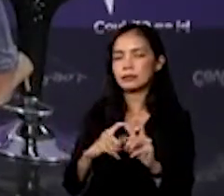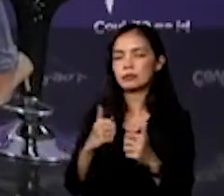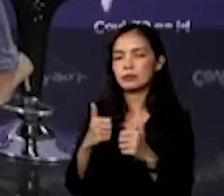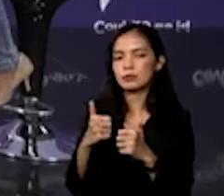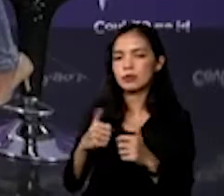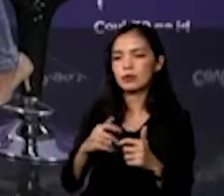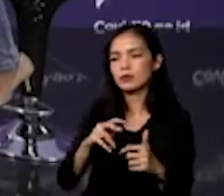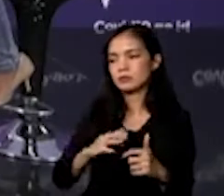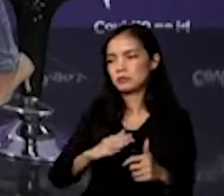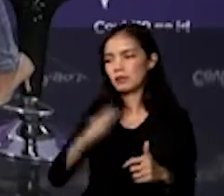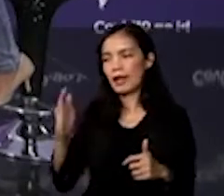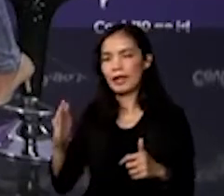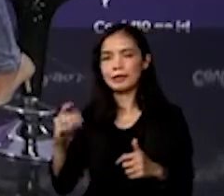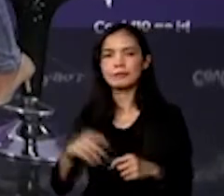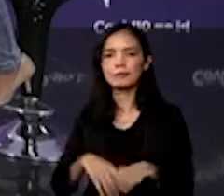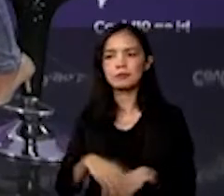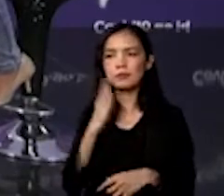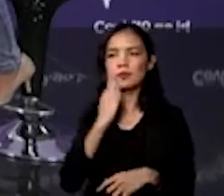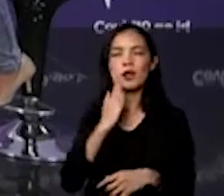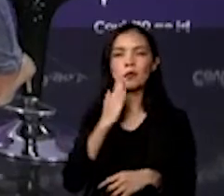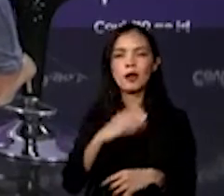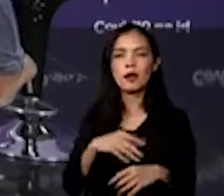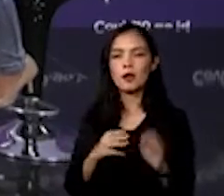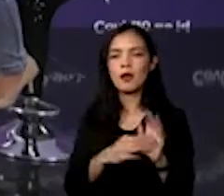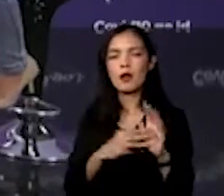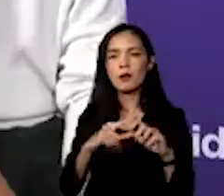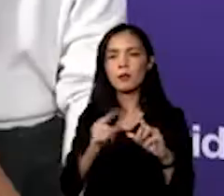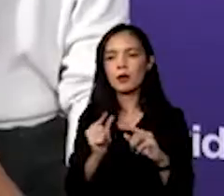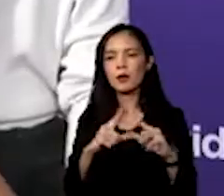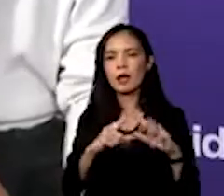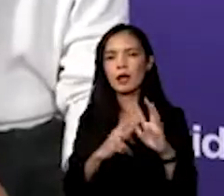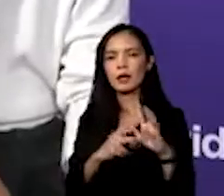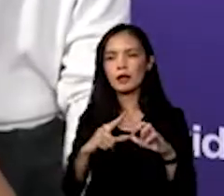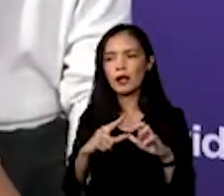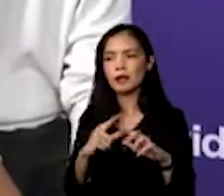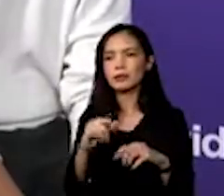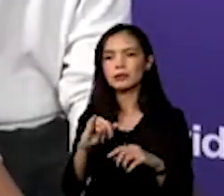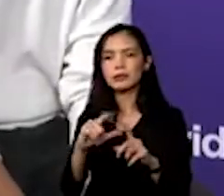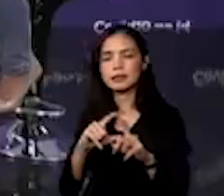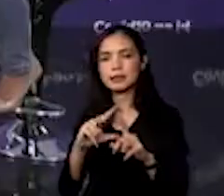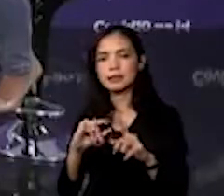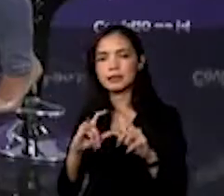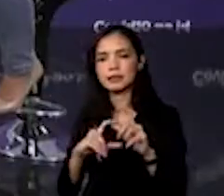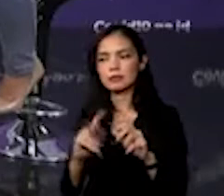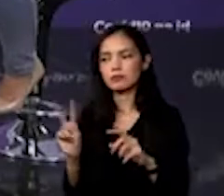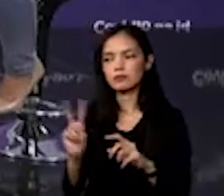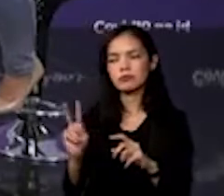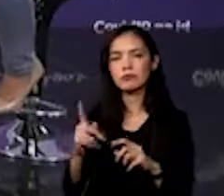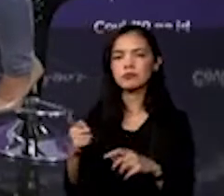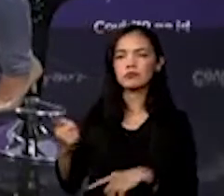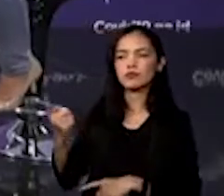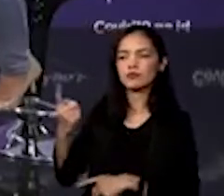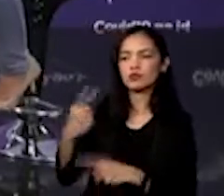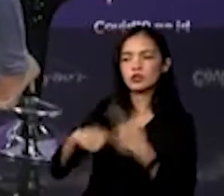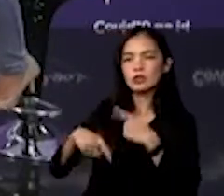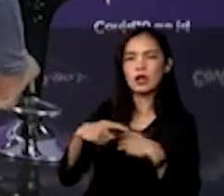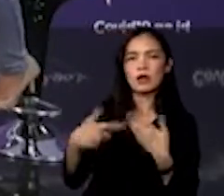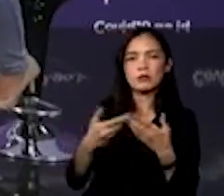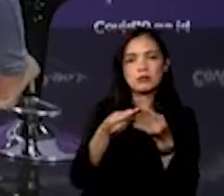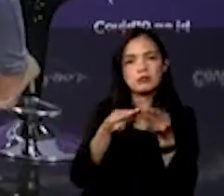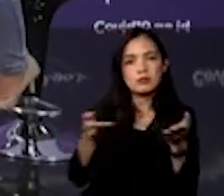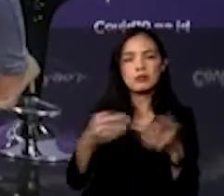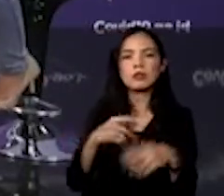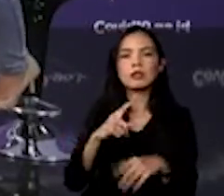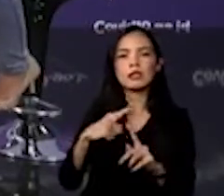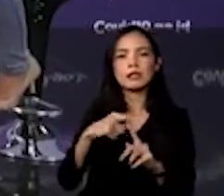muda-muda ya Maulana sama Idris Boleh dong kasih tips buat para pemirsa yang ada di rumah nih tipsnya apa nih biar